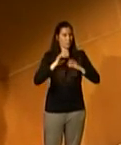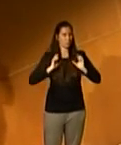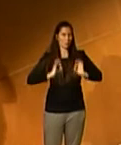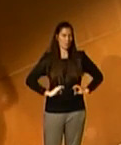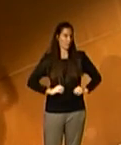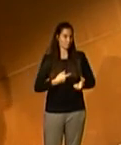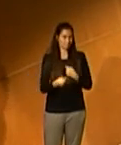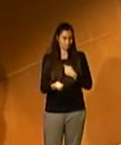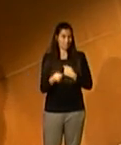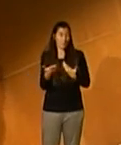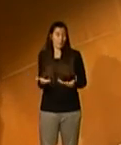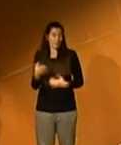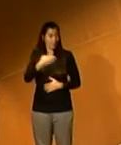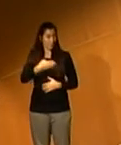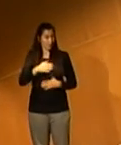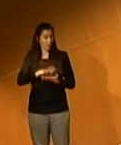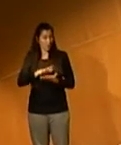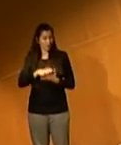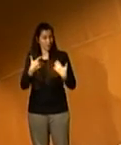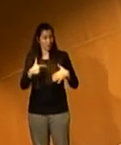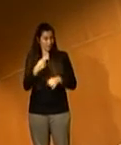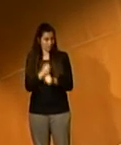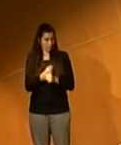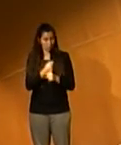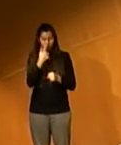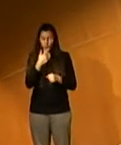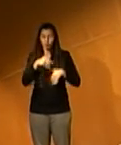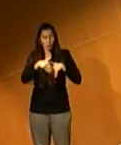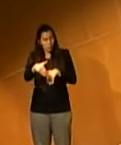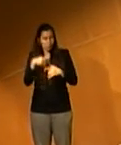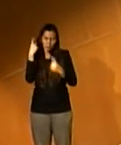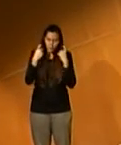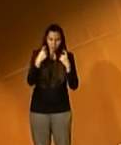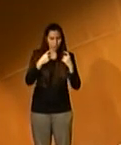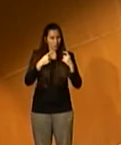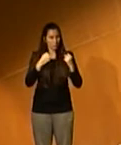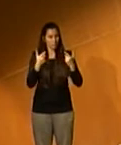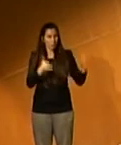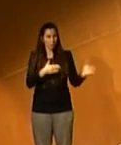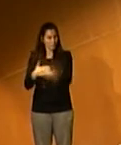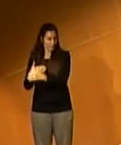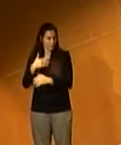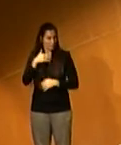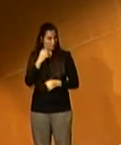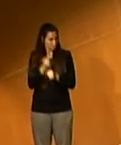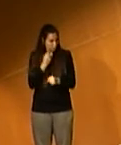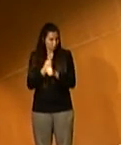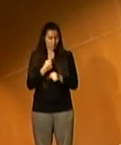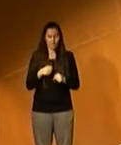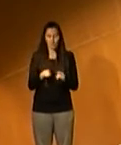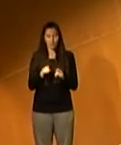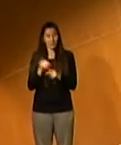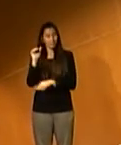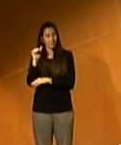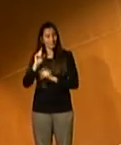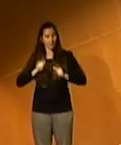Actuellement, Maëva a 17 ans et nous continuons les évaluations de travail dans différents champs professionnels. Parallèlement, le maître des écoles augmente le temps